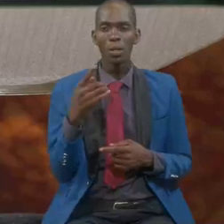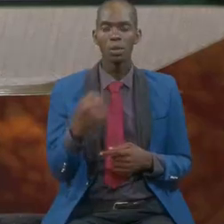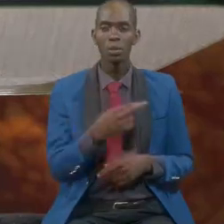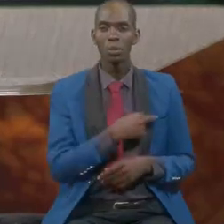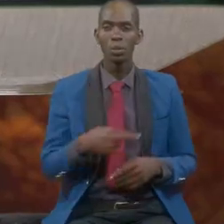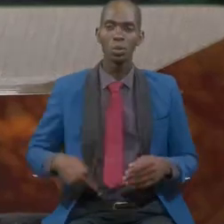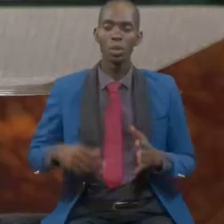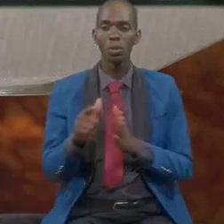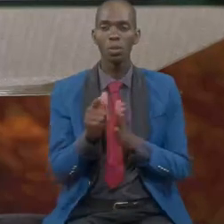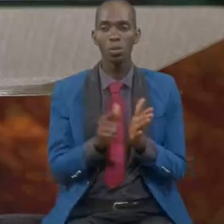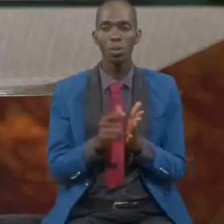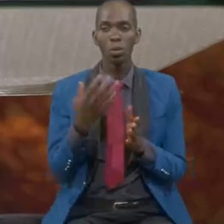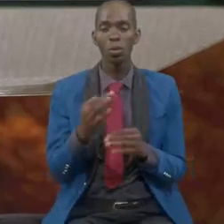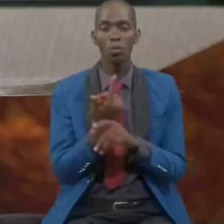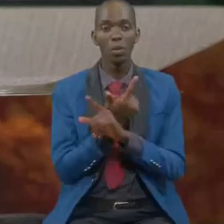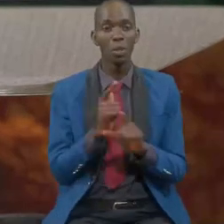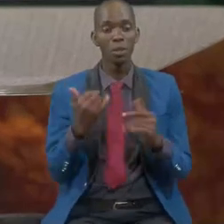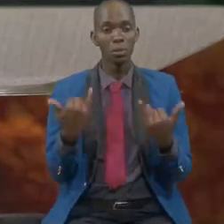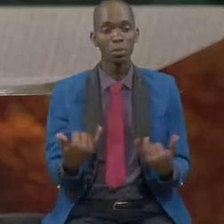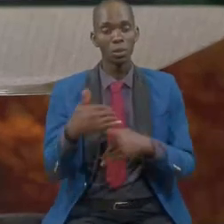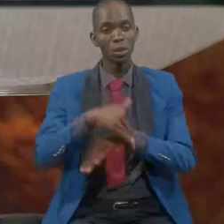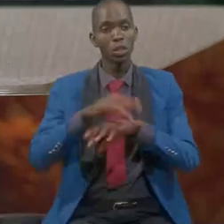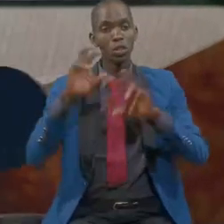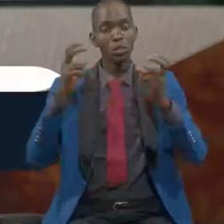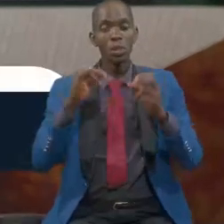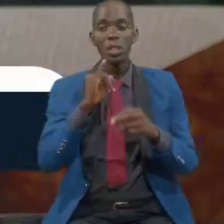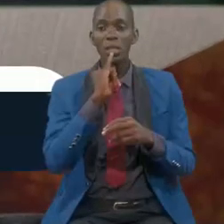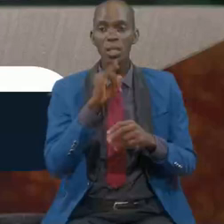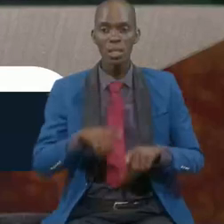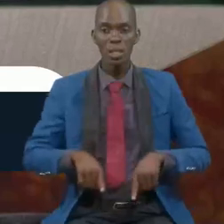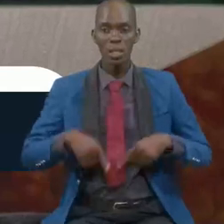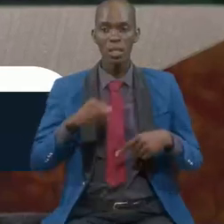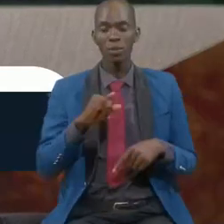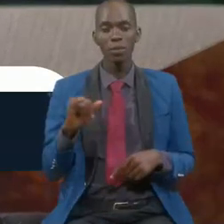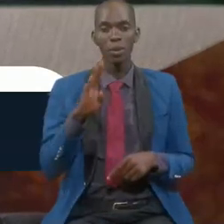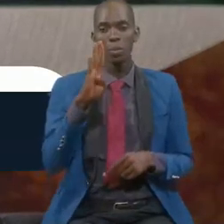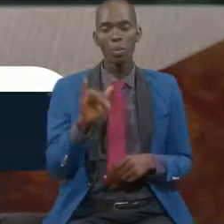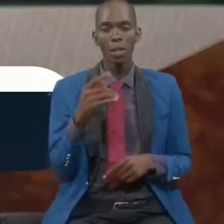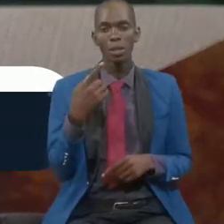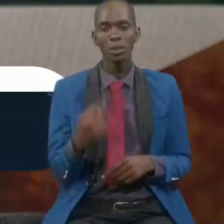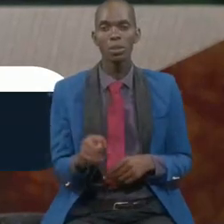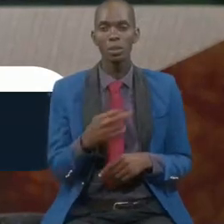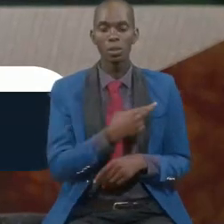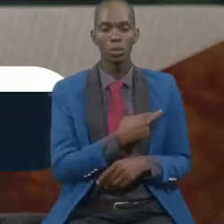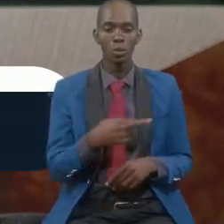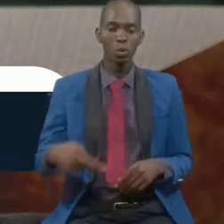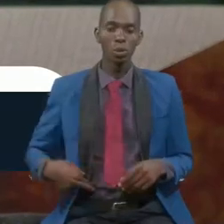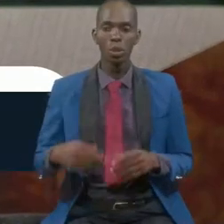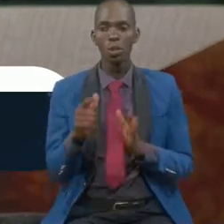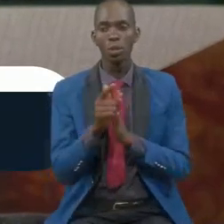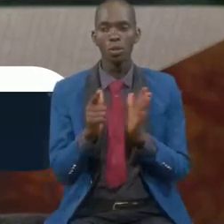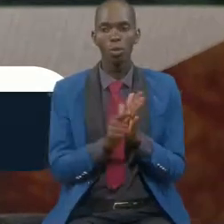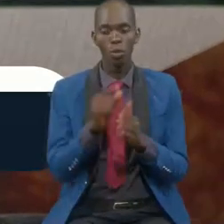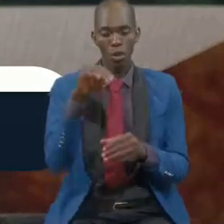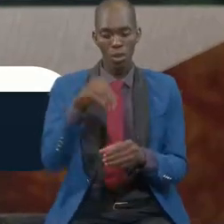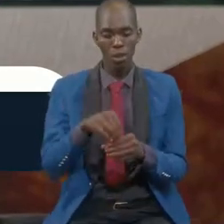de liberté. Le titre ce soir est « Vivre par la loi royale dans le